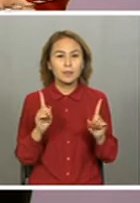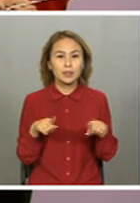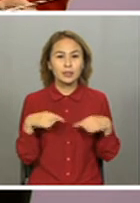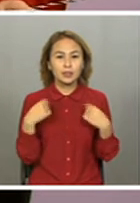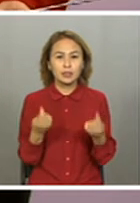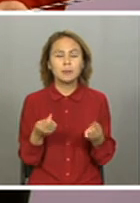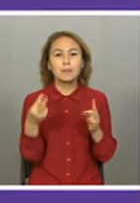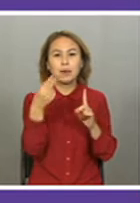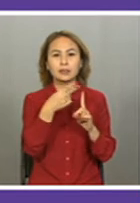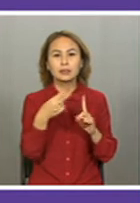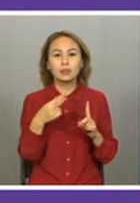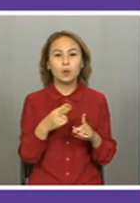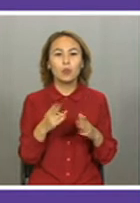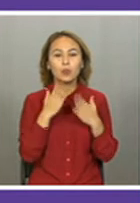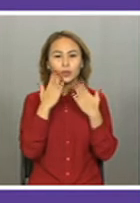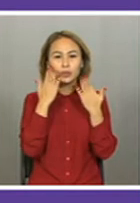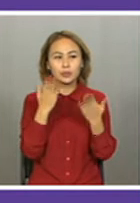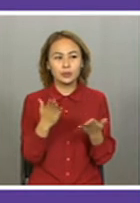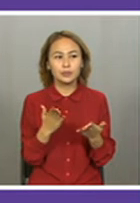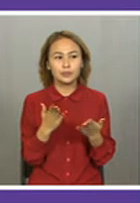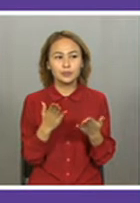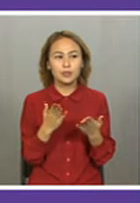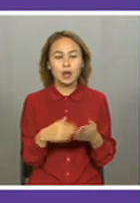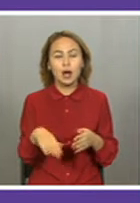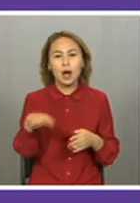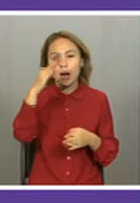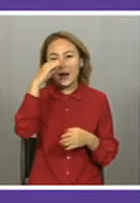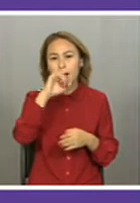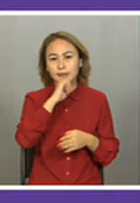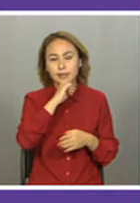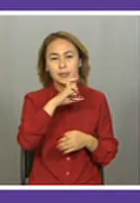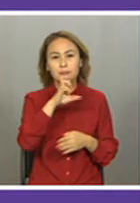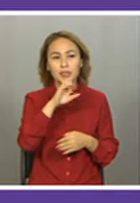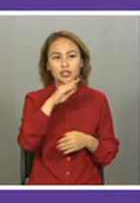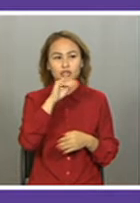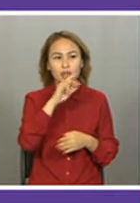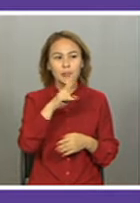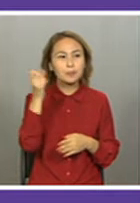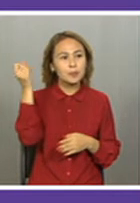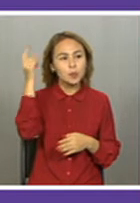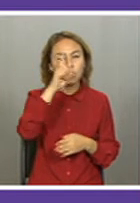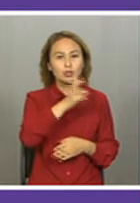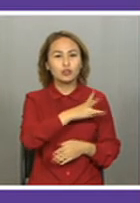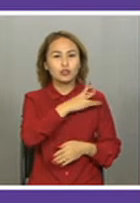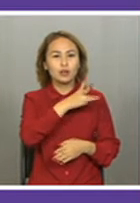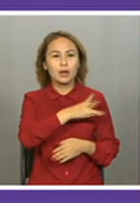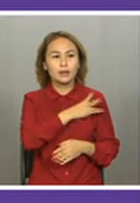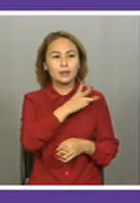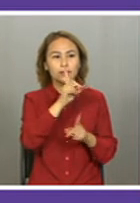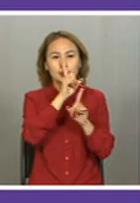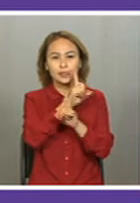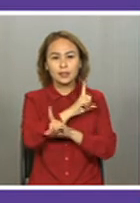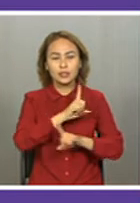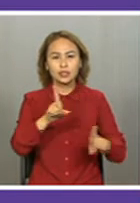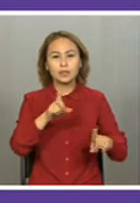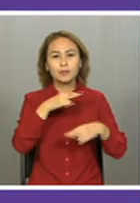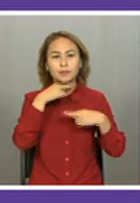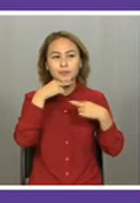мәтінді оқиық. Атасы Бекжанның білуге деген құштарлығына ерекше ден